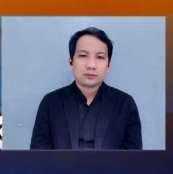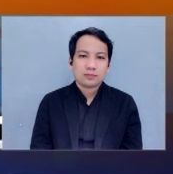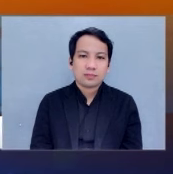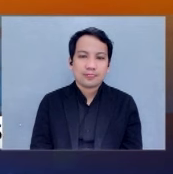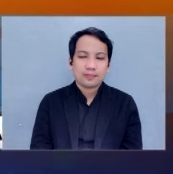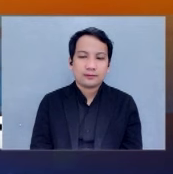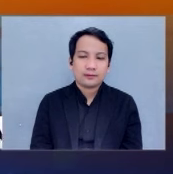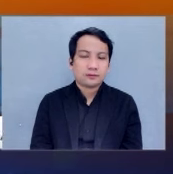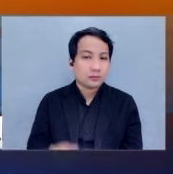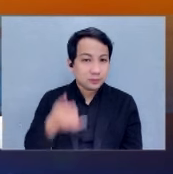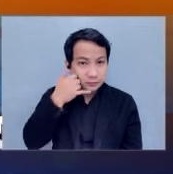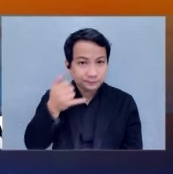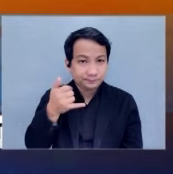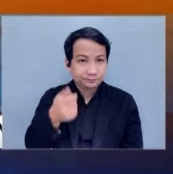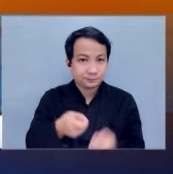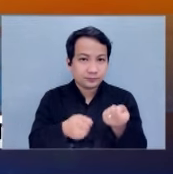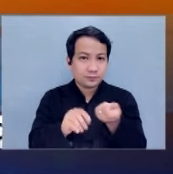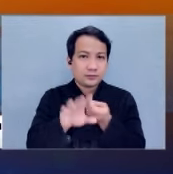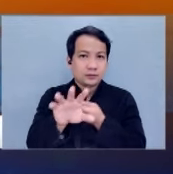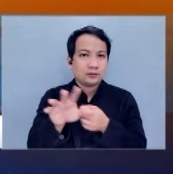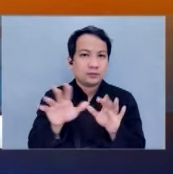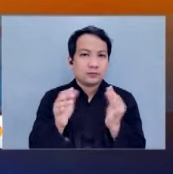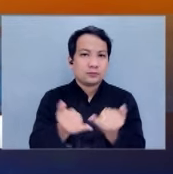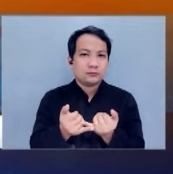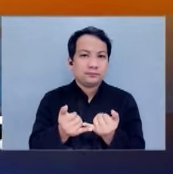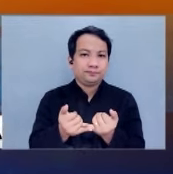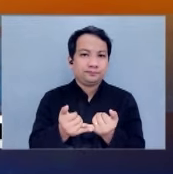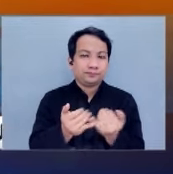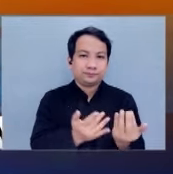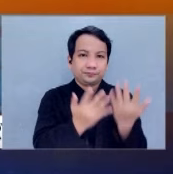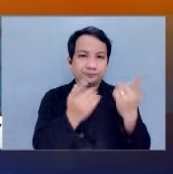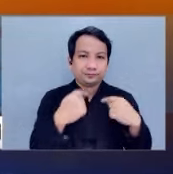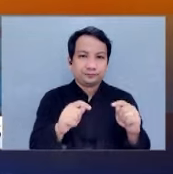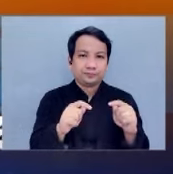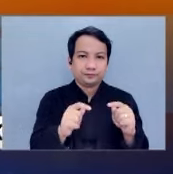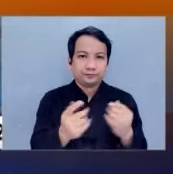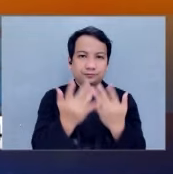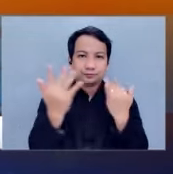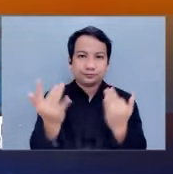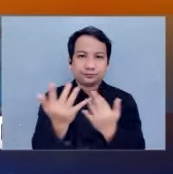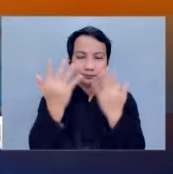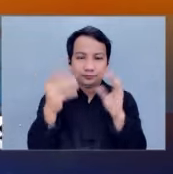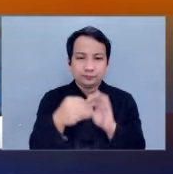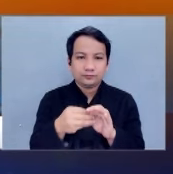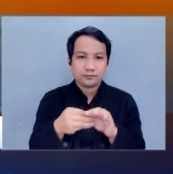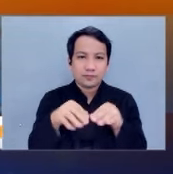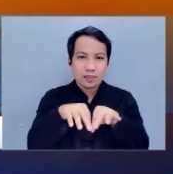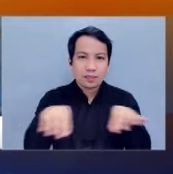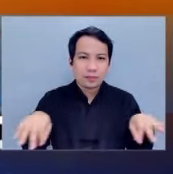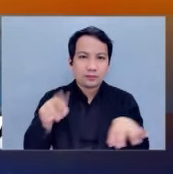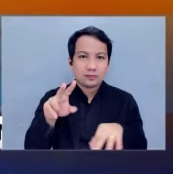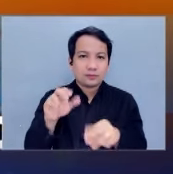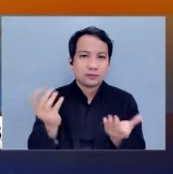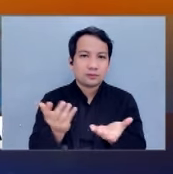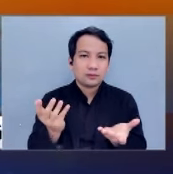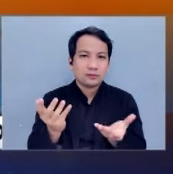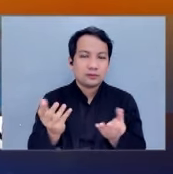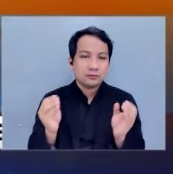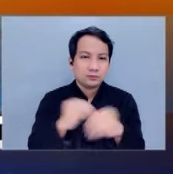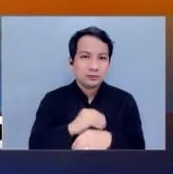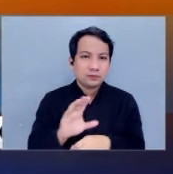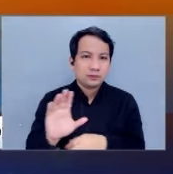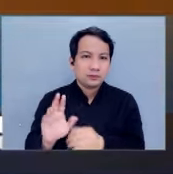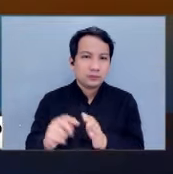Tumawag daw agad ng bombero ang mga taga-barangay habang sinusubukan pa nilang apulahin ng apoy sa ground floor ng unit kung nasaan ang opisina ng isang recruitment